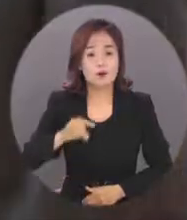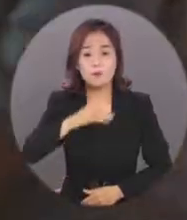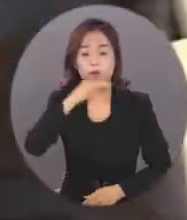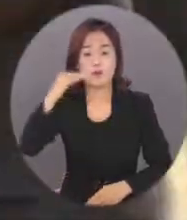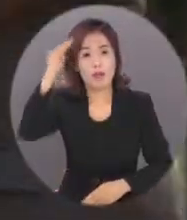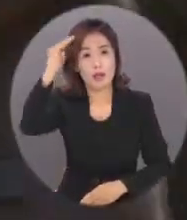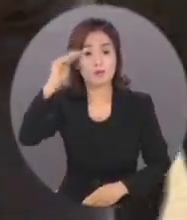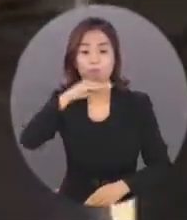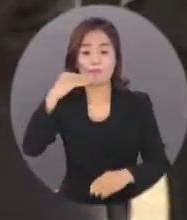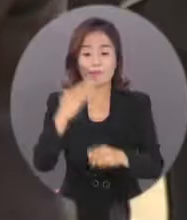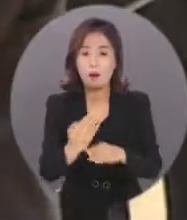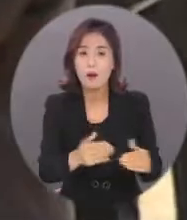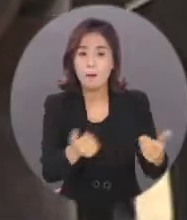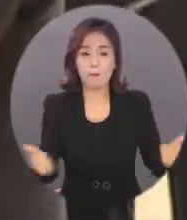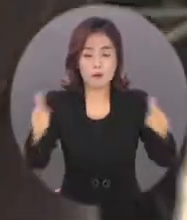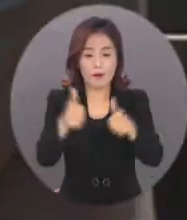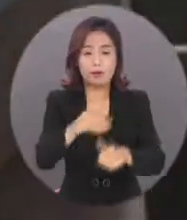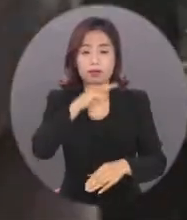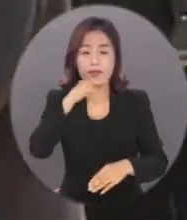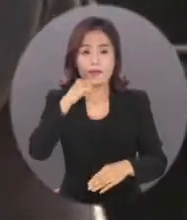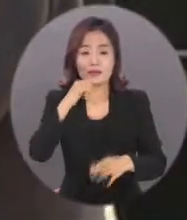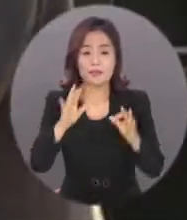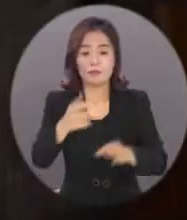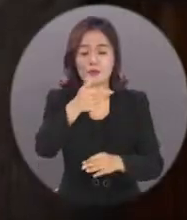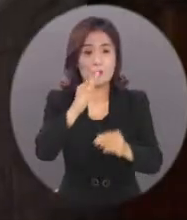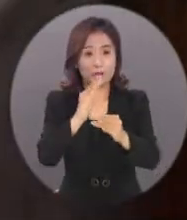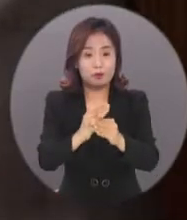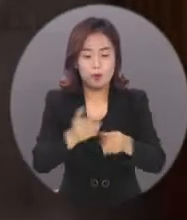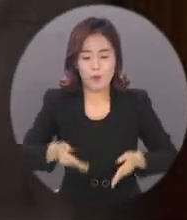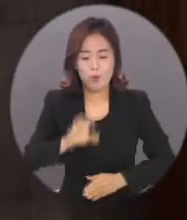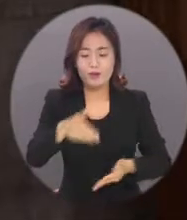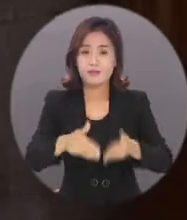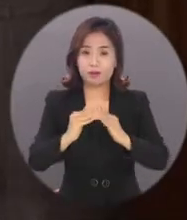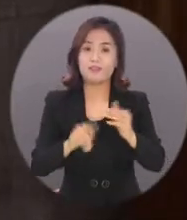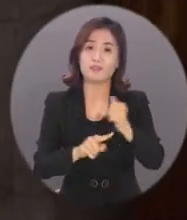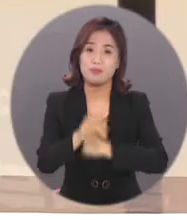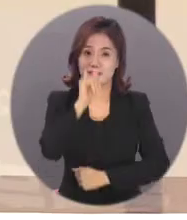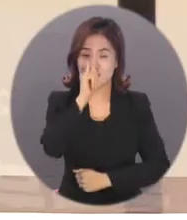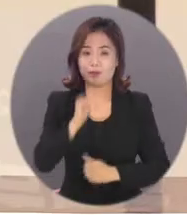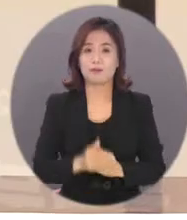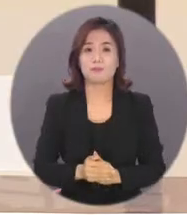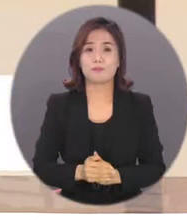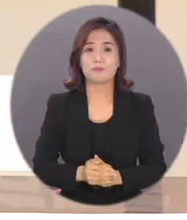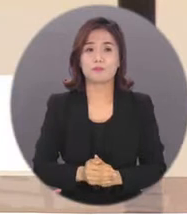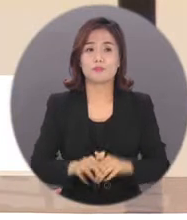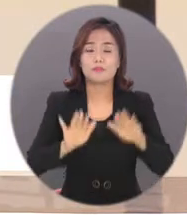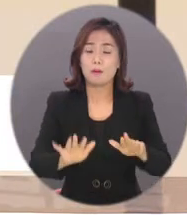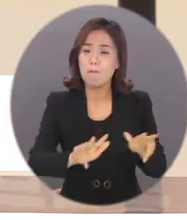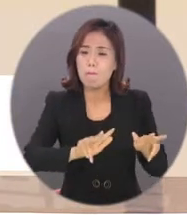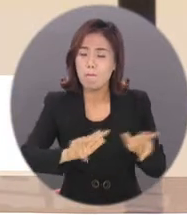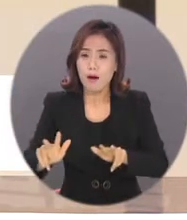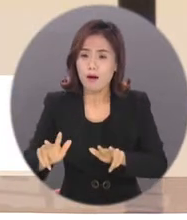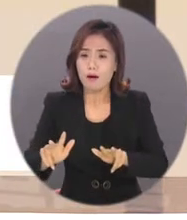남북 정상회담을 이끌어냈던 김대중 대통령의 고향에 들어서는 의미도 지니고 있습니다. 지금 당장 우리가